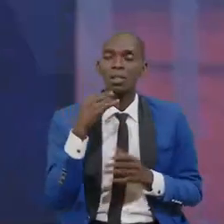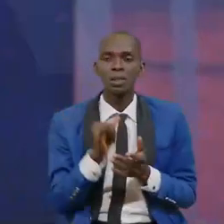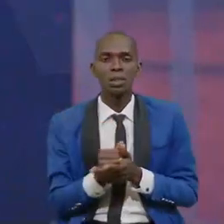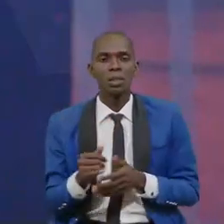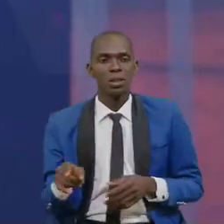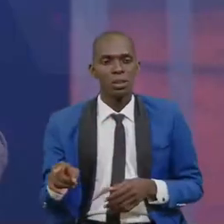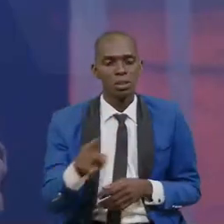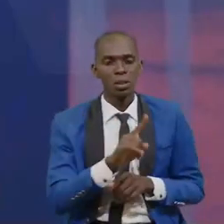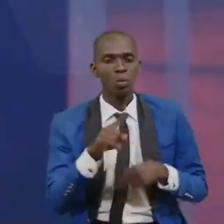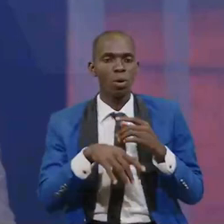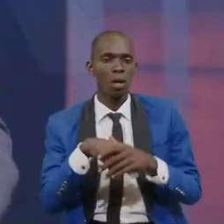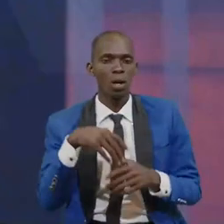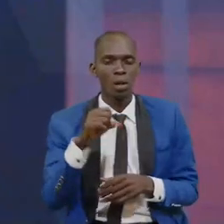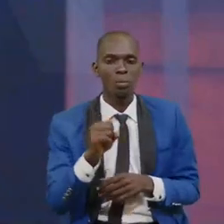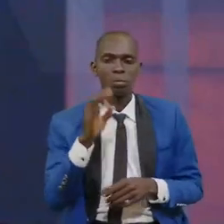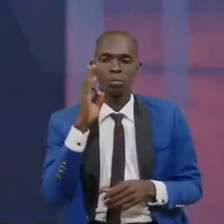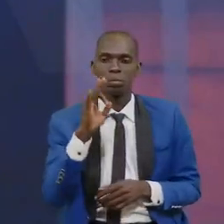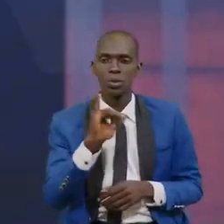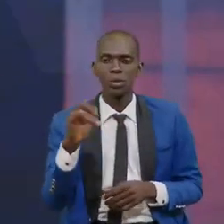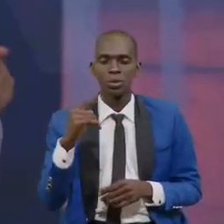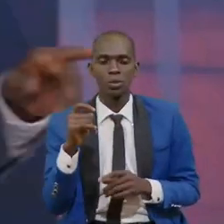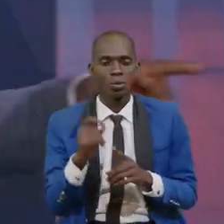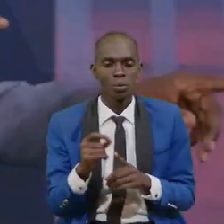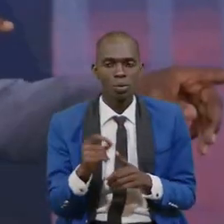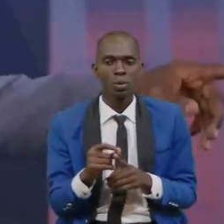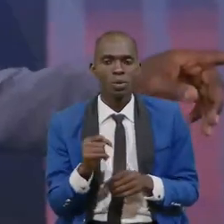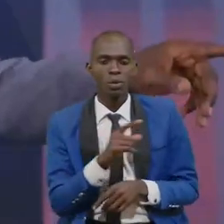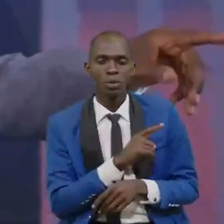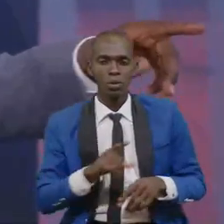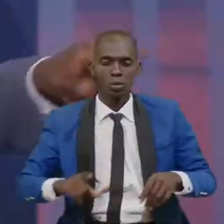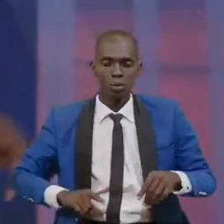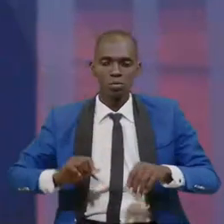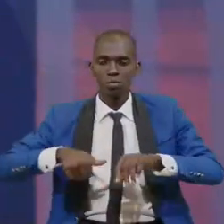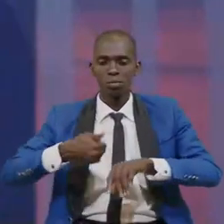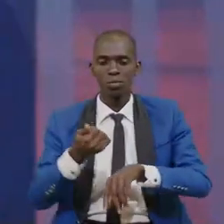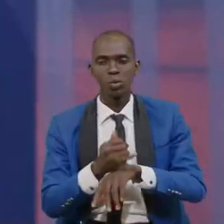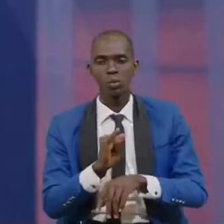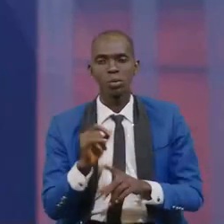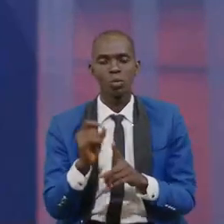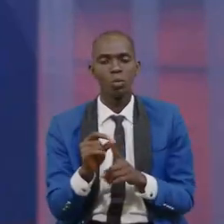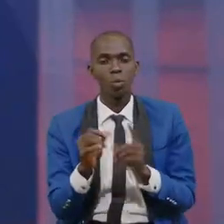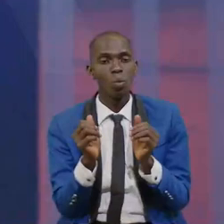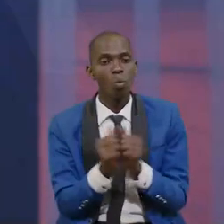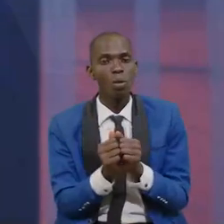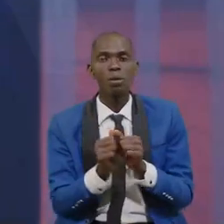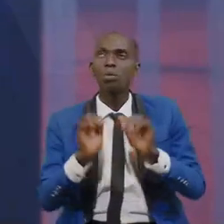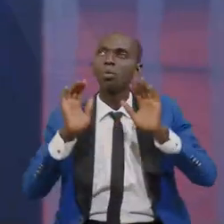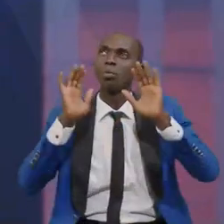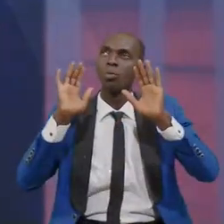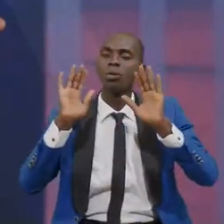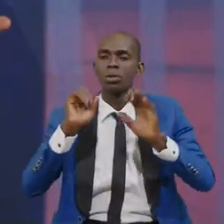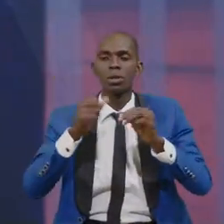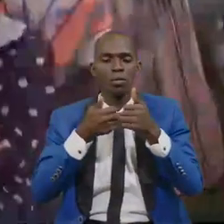allèrent, prêchant la parole. Le Seigneur confirmait la parole par les signes et les